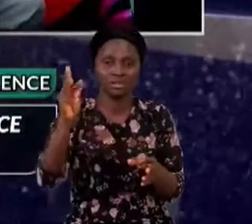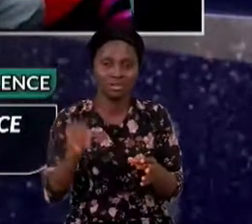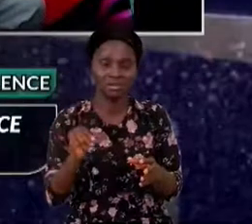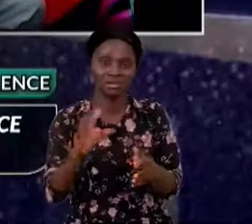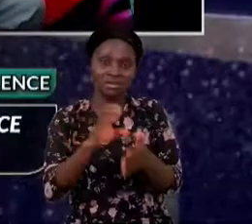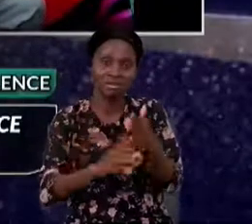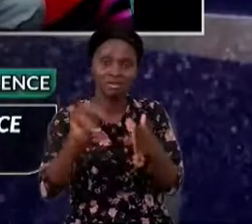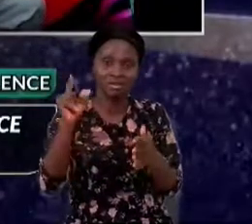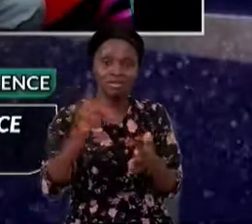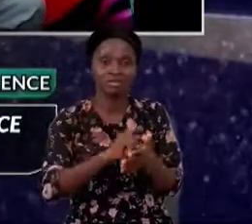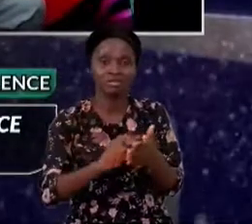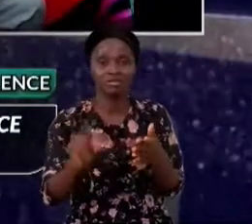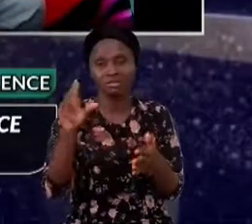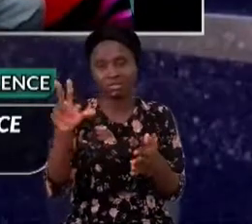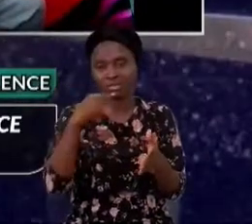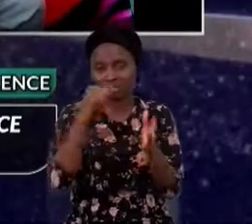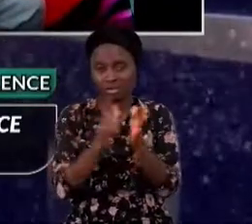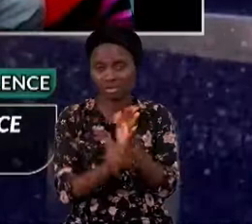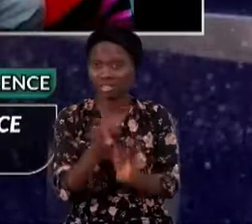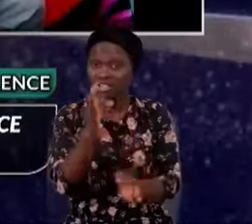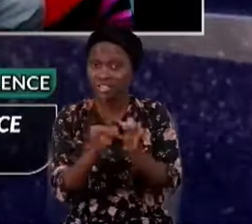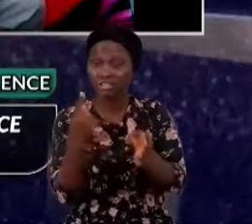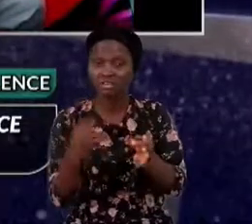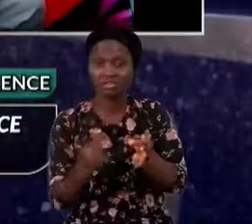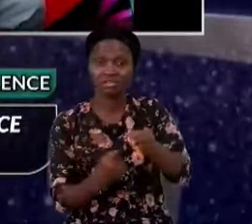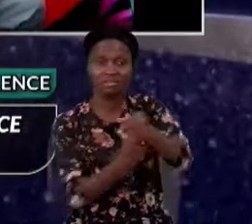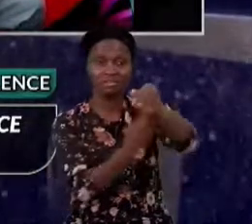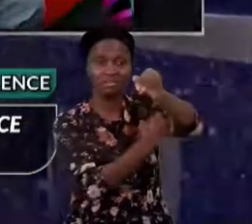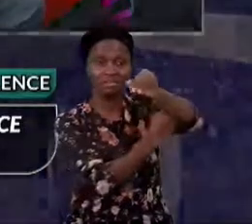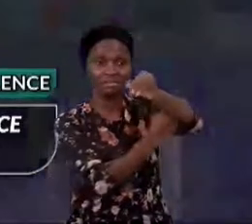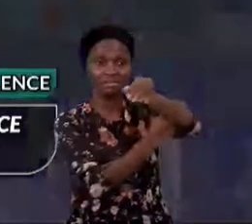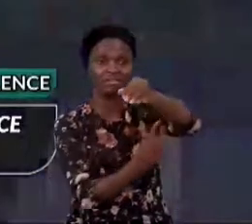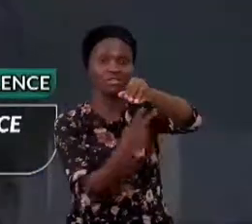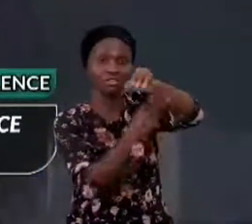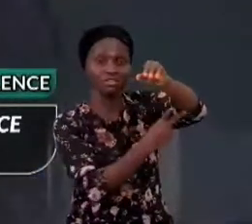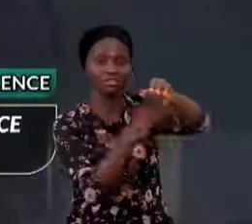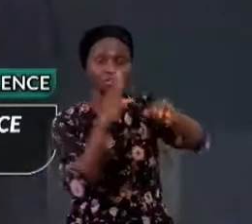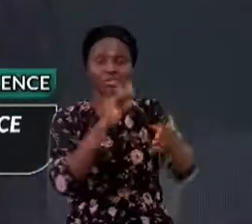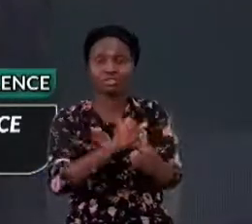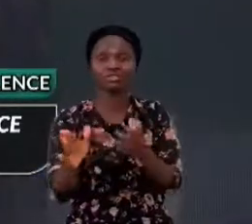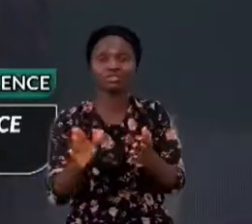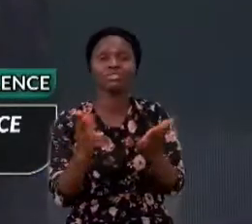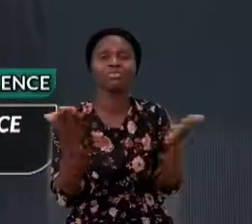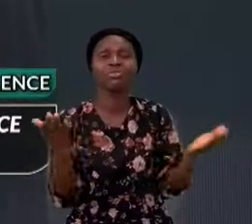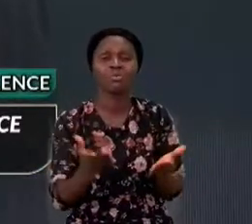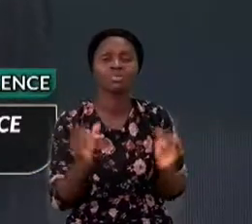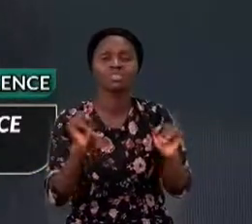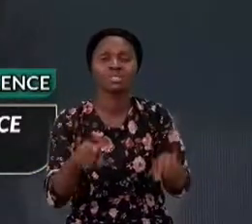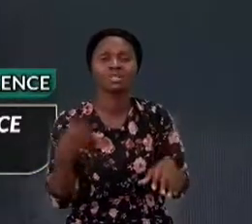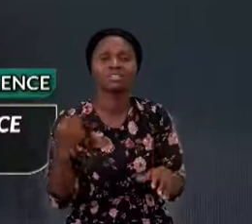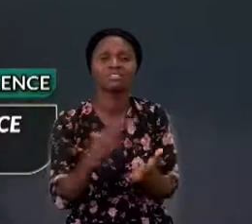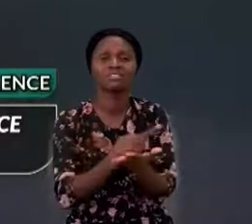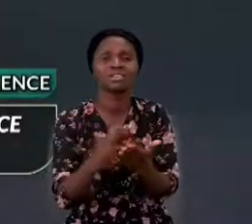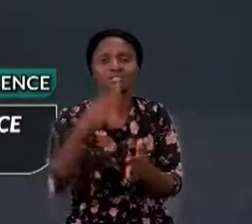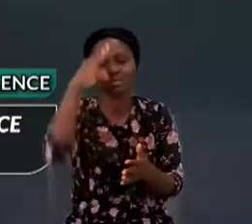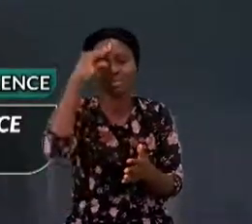La Bible dit, quand les fondements sont renversés, le juste, que ferait-il? Pensez à cela dans notre contexte à nous. Si le fondement,